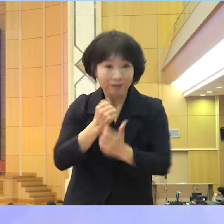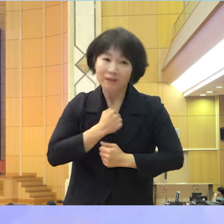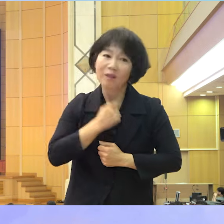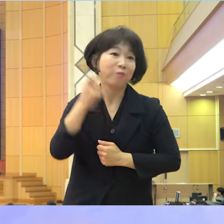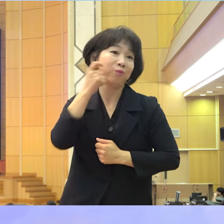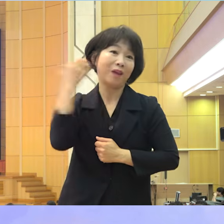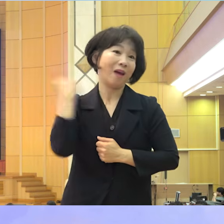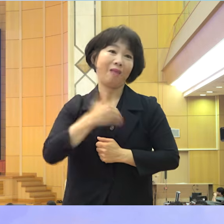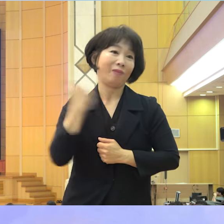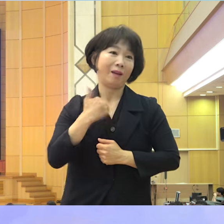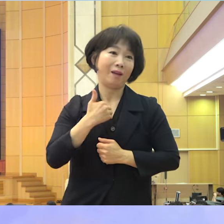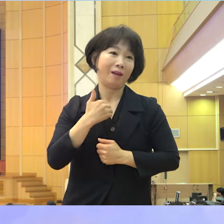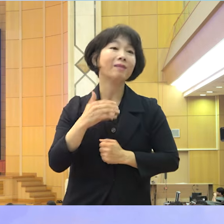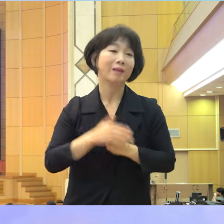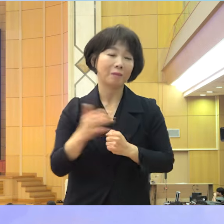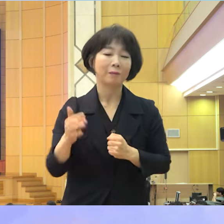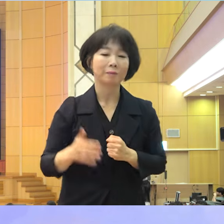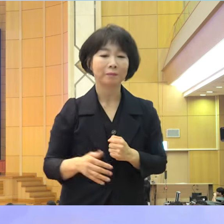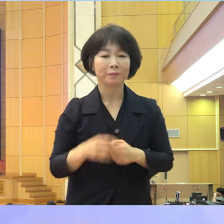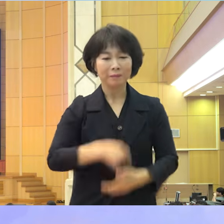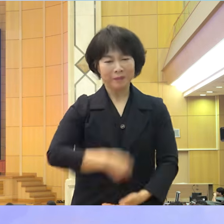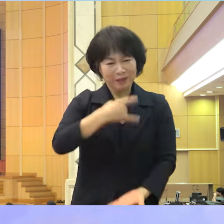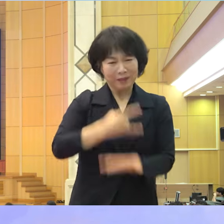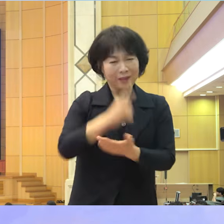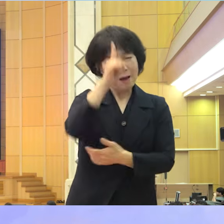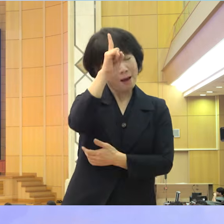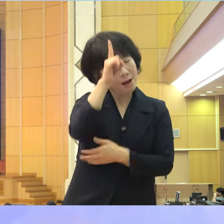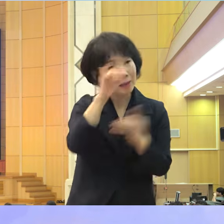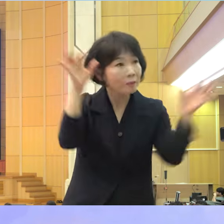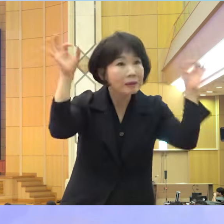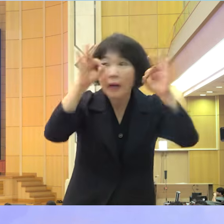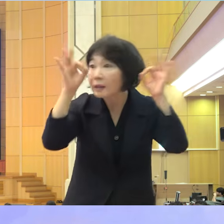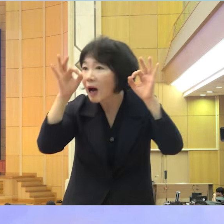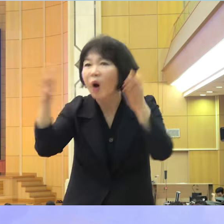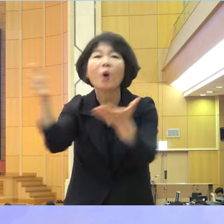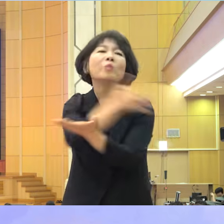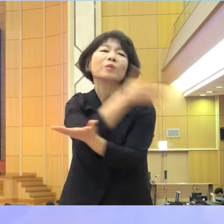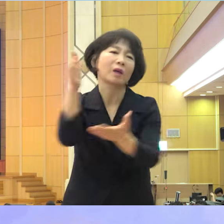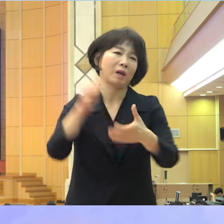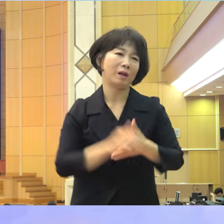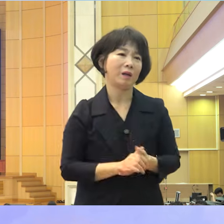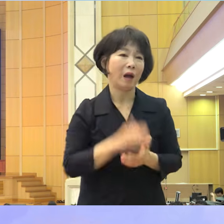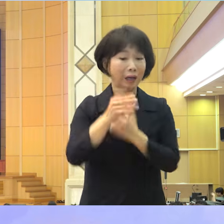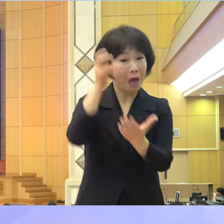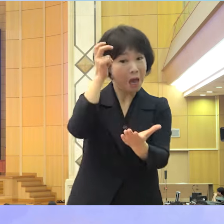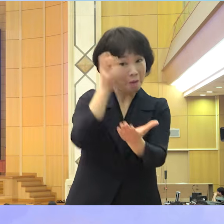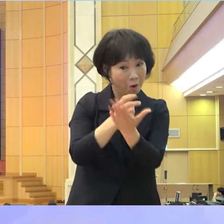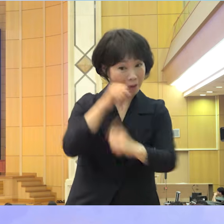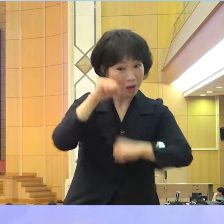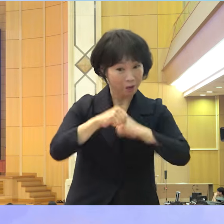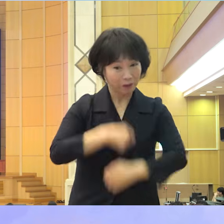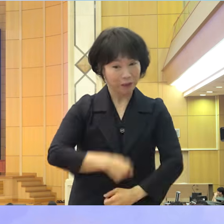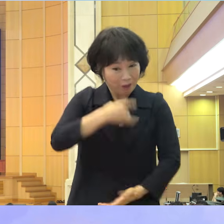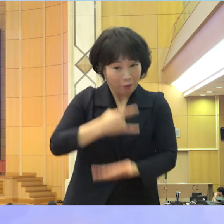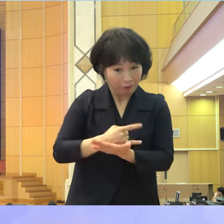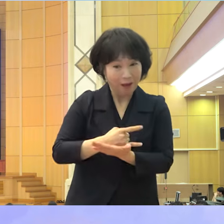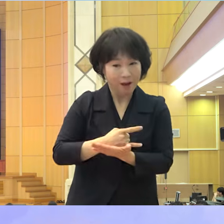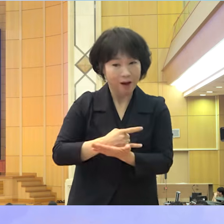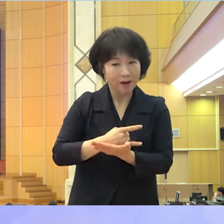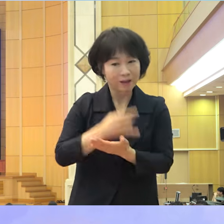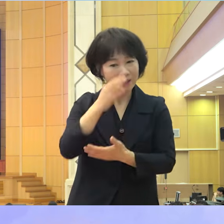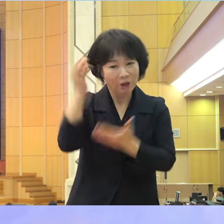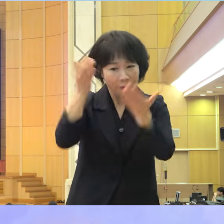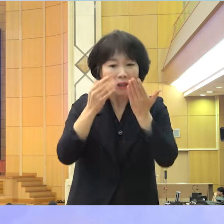그래서 로마서 3장 10절에 이런 말을 했어요. 의인은 없나니 하나도 없다 그랬어요. 율법의 행위로 그의 앞에 의롭다 하심을 얻을 육체가 없나니